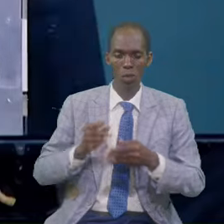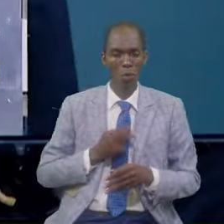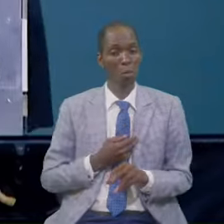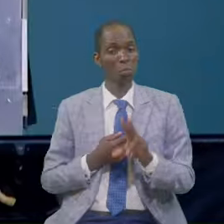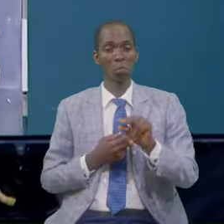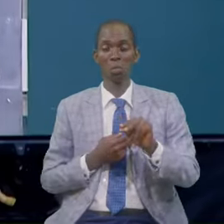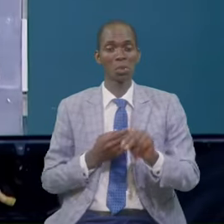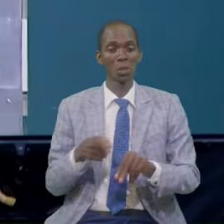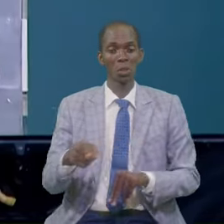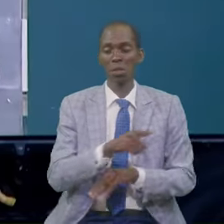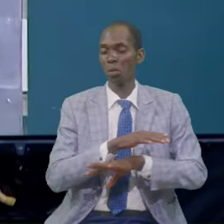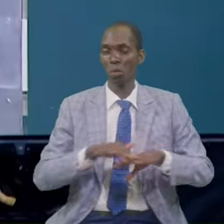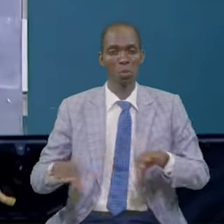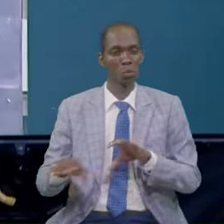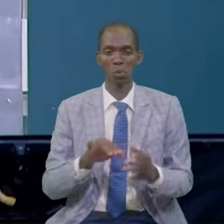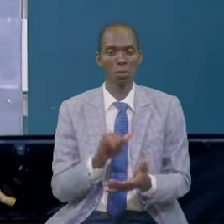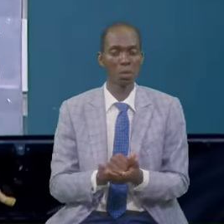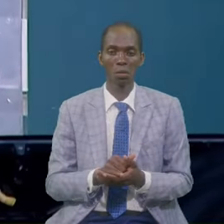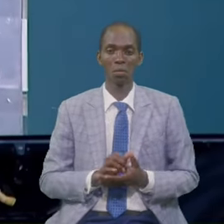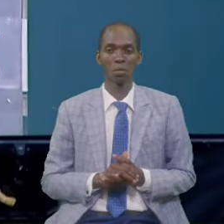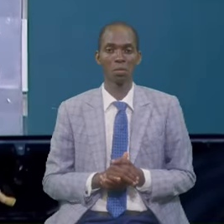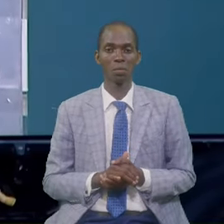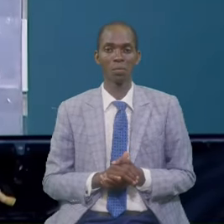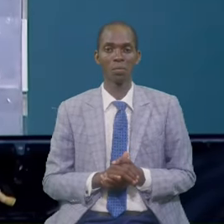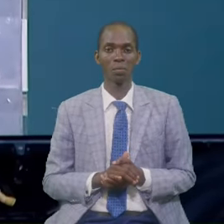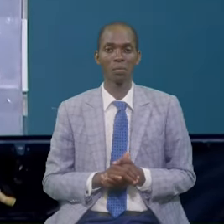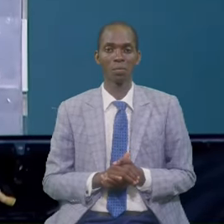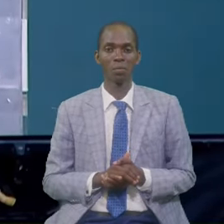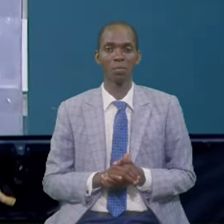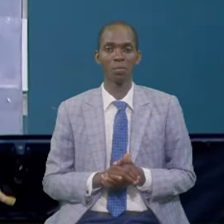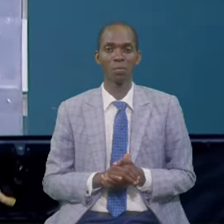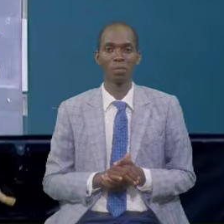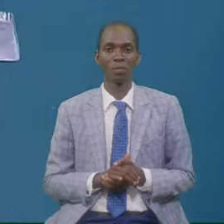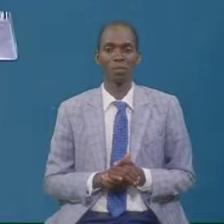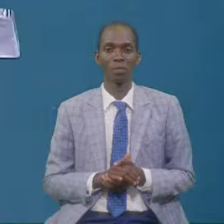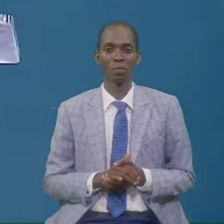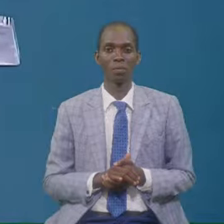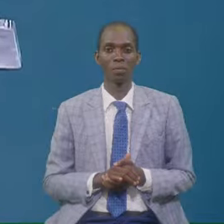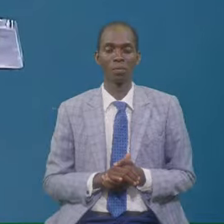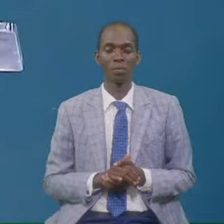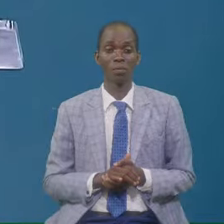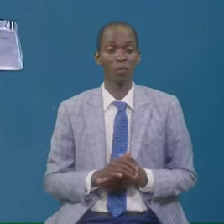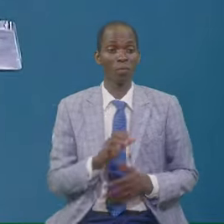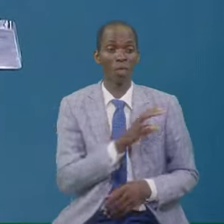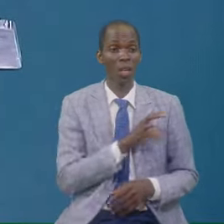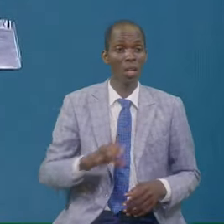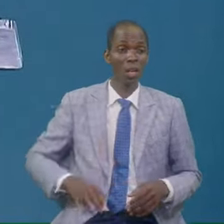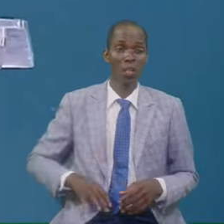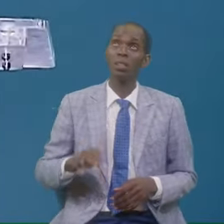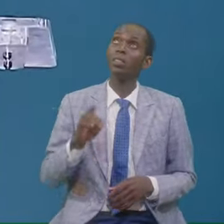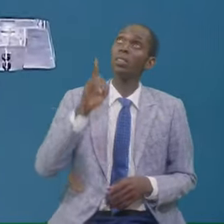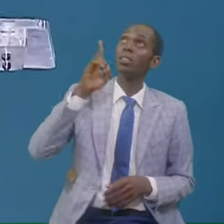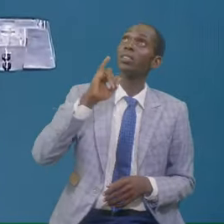vidichipetti manato kuda vachi manam tappu cheyakunda manchi margamulo manato kuda undi manalni nadipincharu. Christ is the only advocate. కానీ